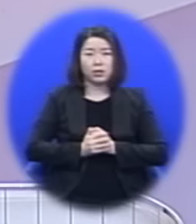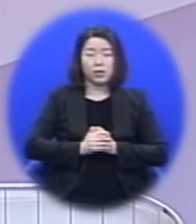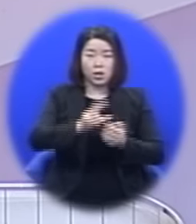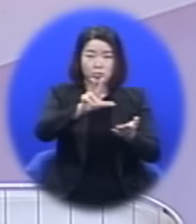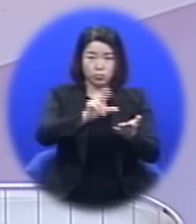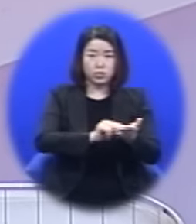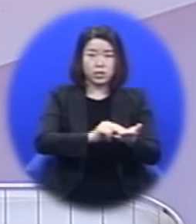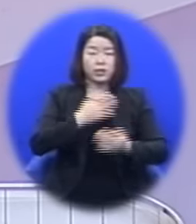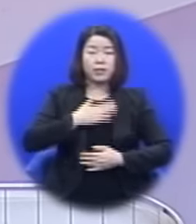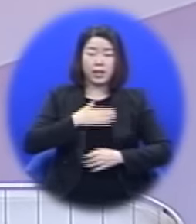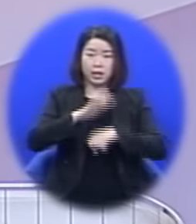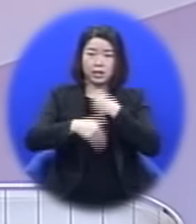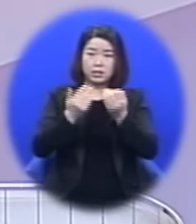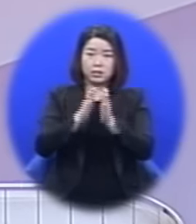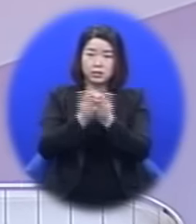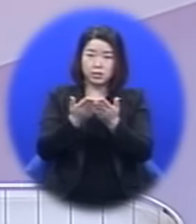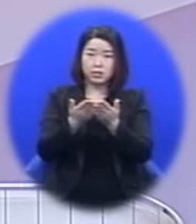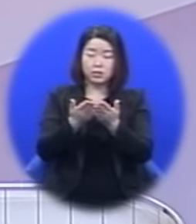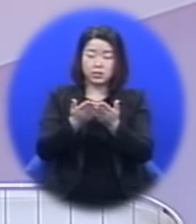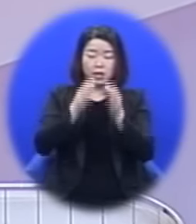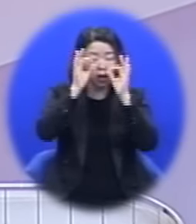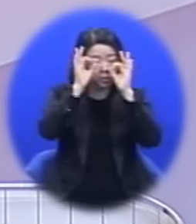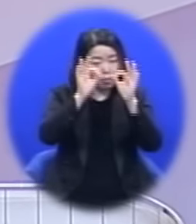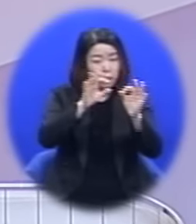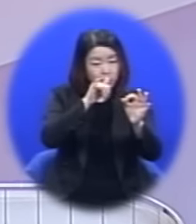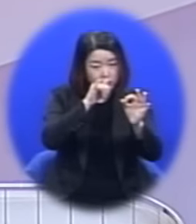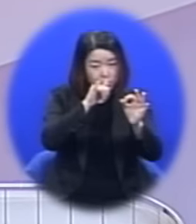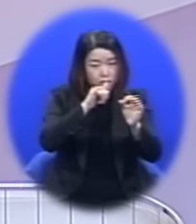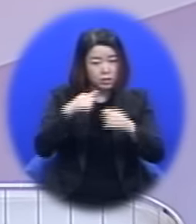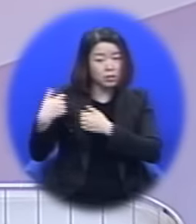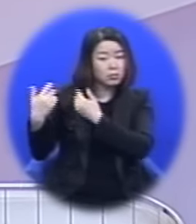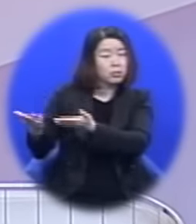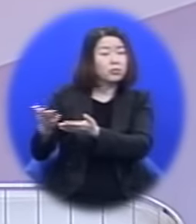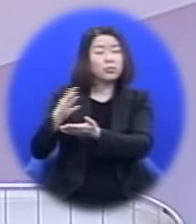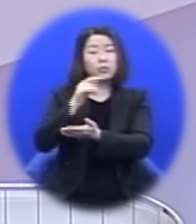문제는 내가 성경책을 보고 있는지 놓고 있는지입니다.